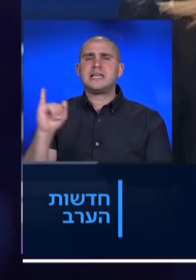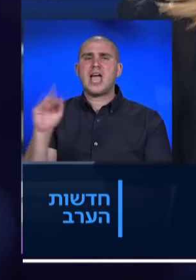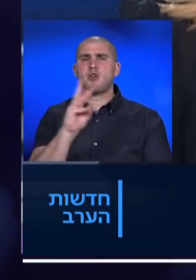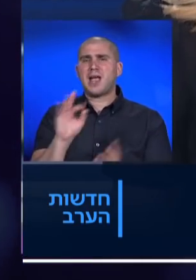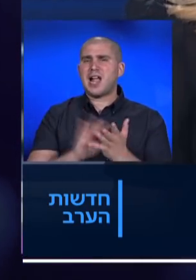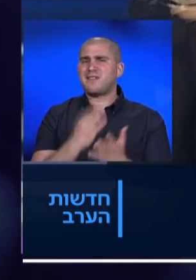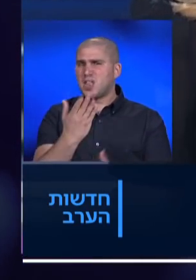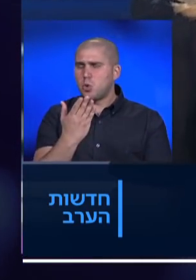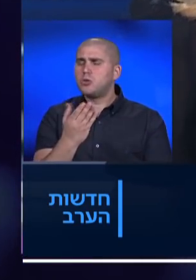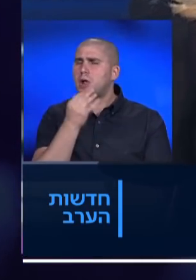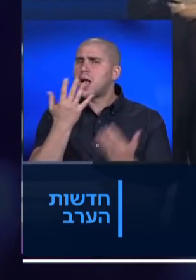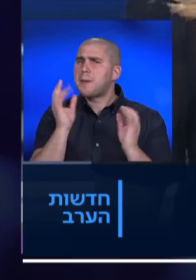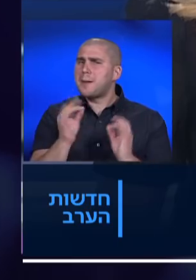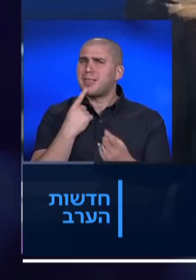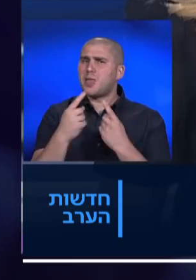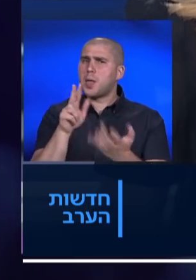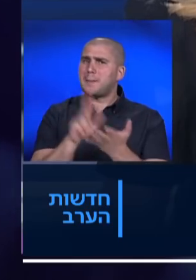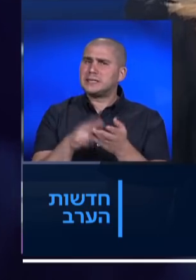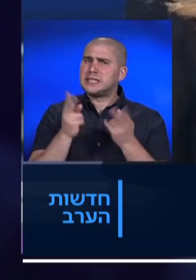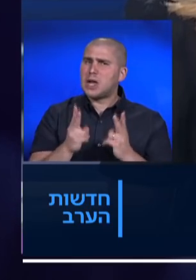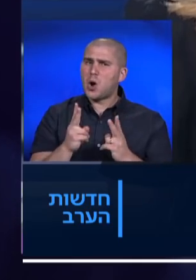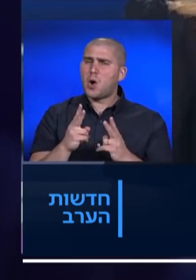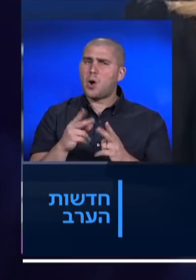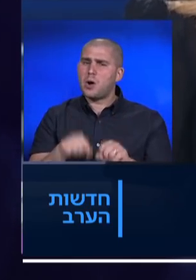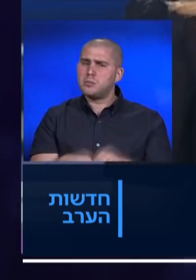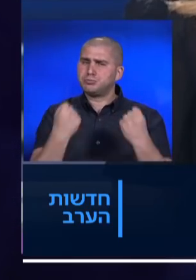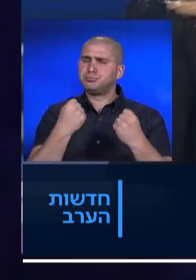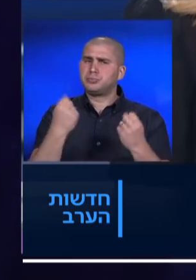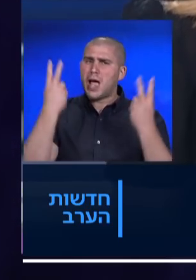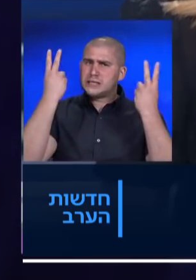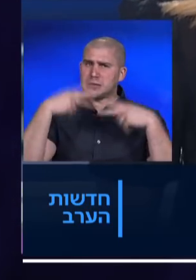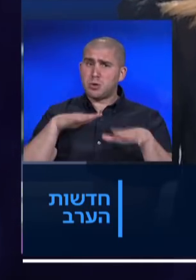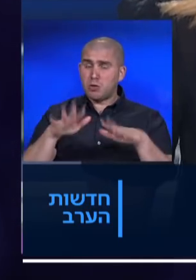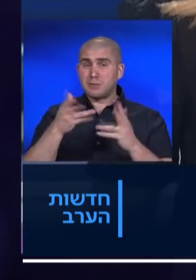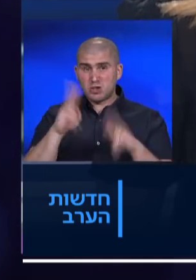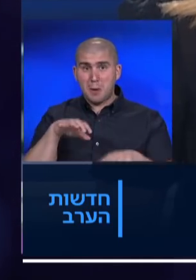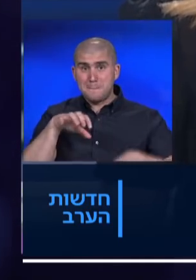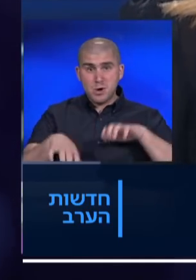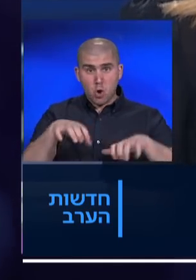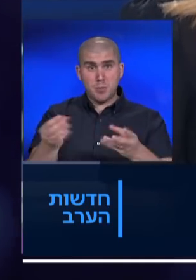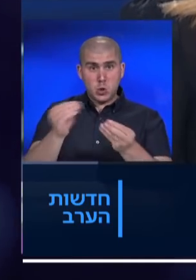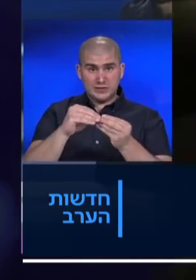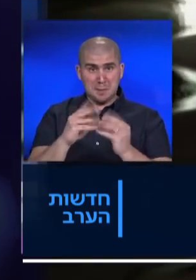כמה הדיון בבג"ץ יכול לערער את ההסכמות על הממשלה, והאם יש עוד מכשולים בדרך לאחדות?